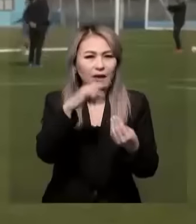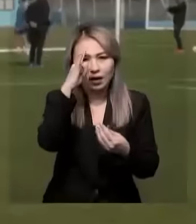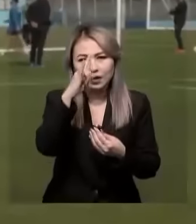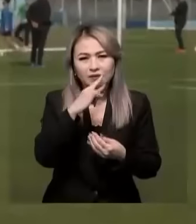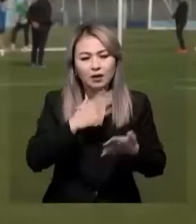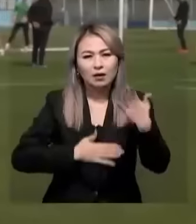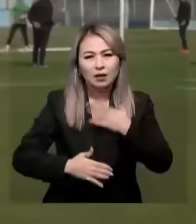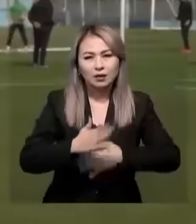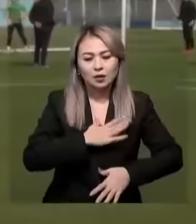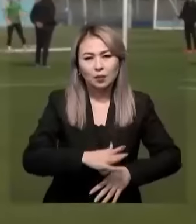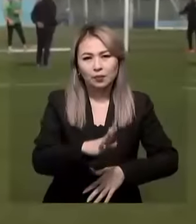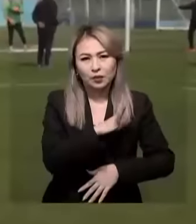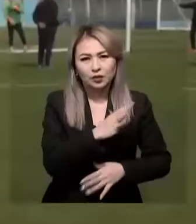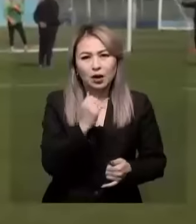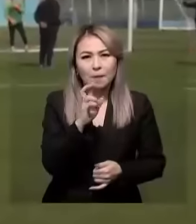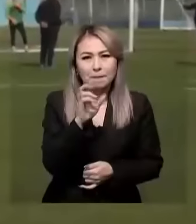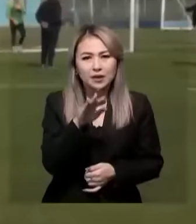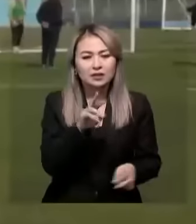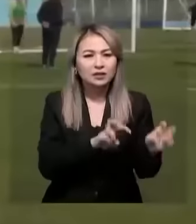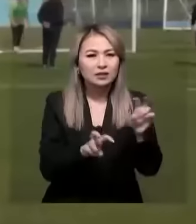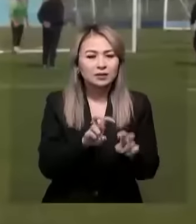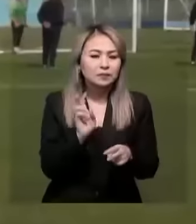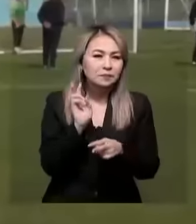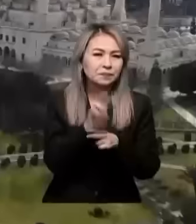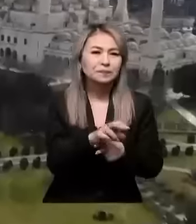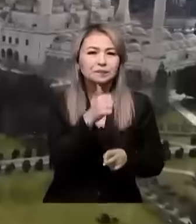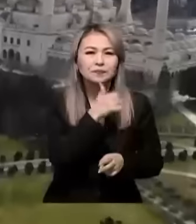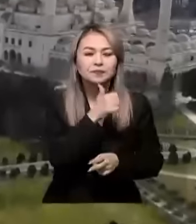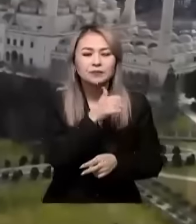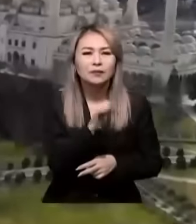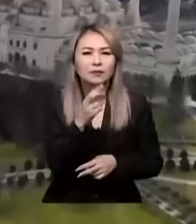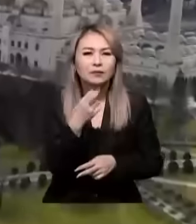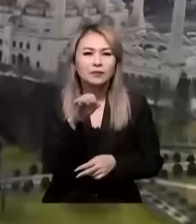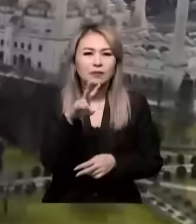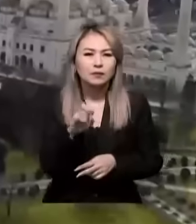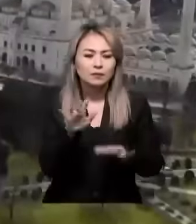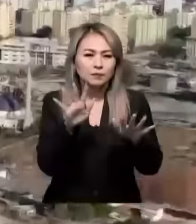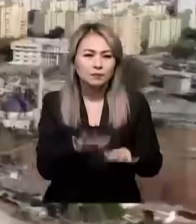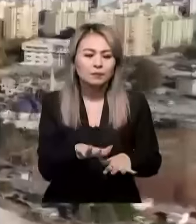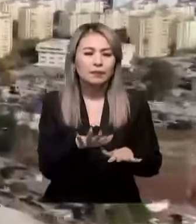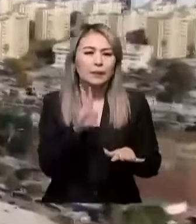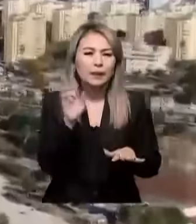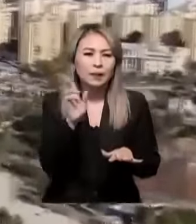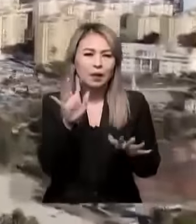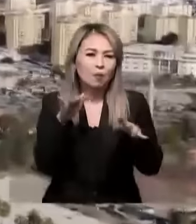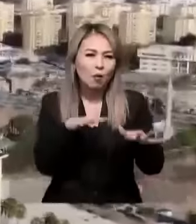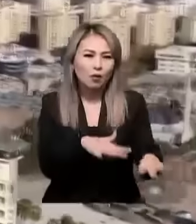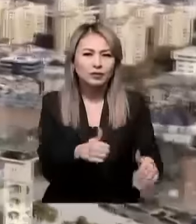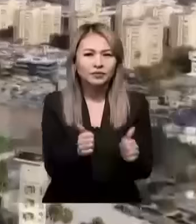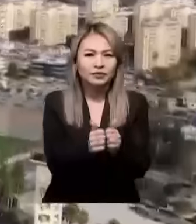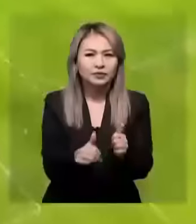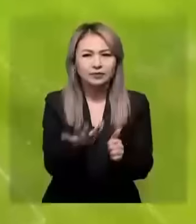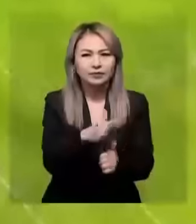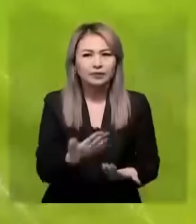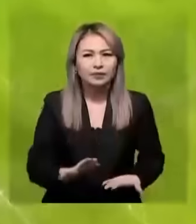жанкүйерлері қуанды. Біз бүгін Абатты іздеп Аданаға арнай келдік. Адана Түркияның Ақтеңіз аймағында орналасқан ең ірі